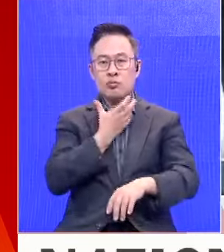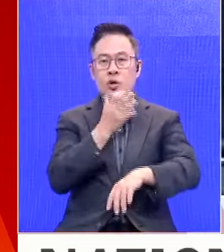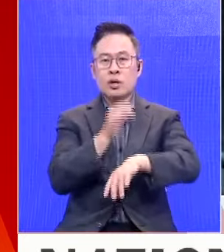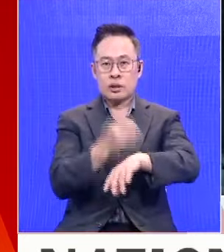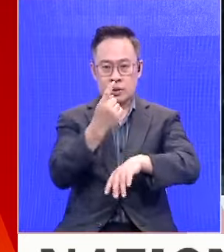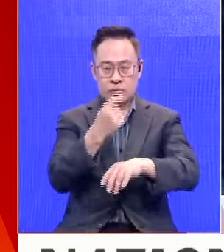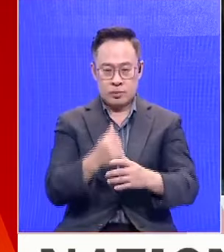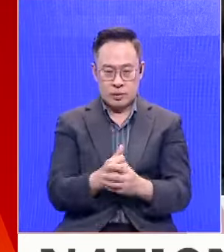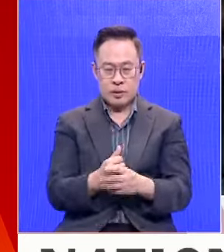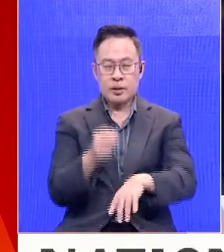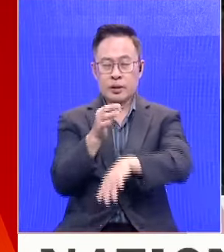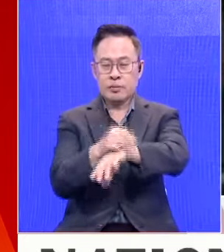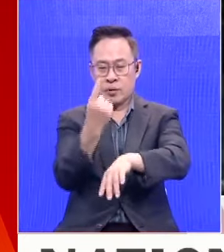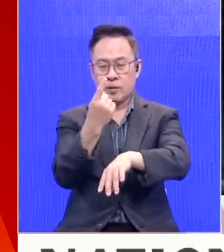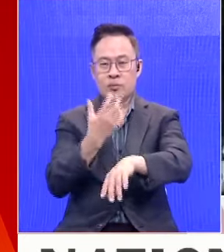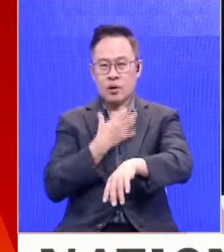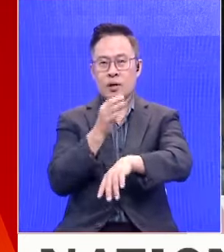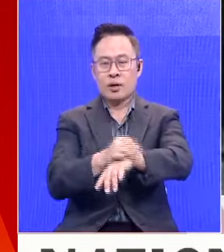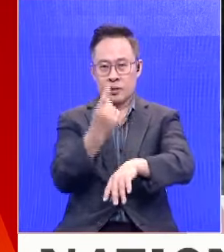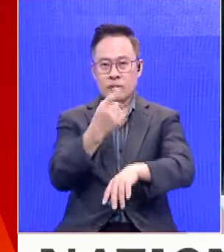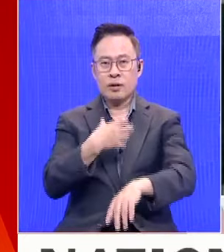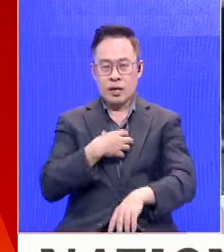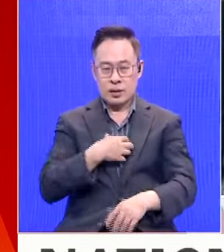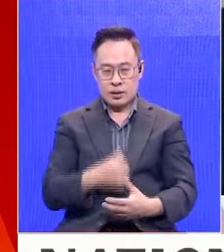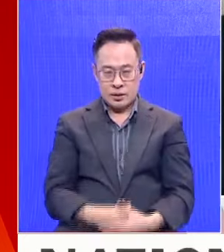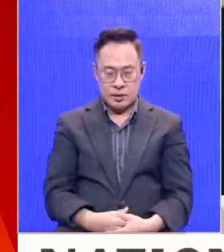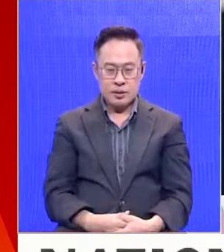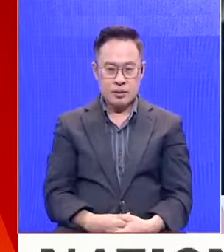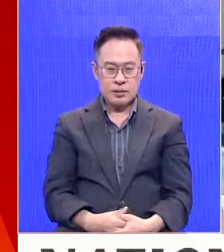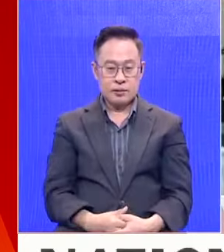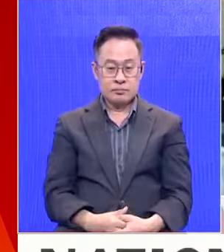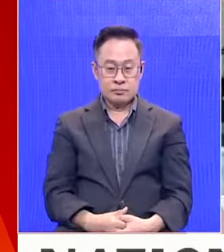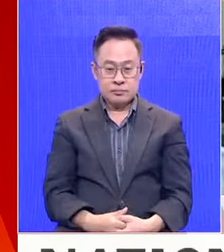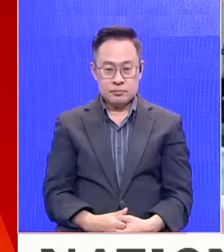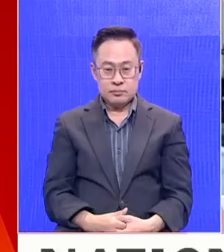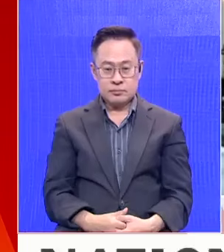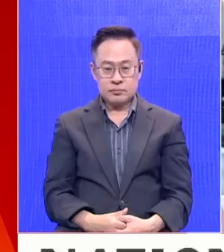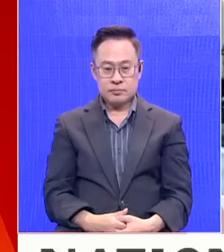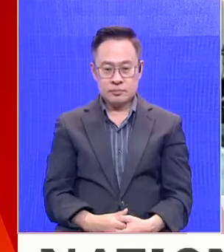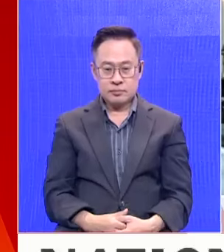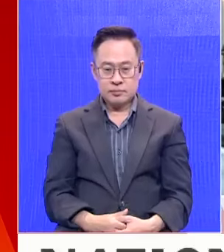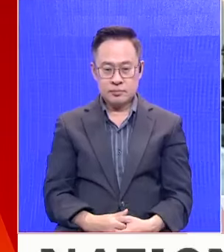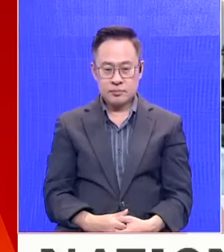เดียว เพราะว่าอีกท่านหนึ่งไม่ได้แล้วเลยนะ ครับก็ว่ากันไปท่านผู้ชม